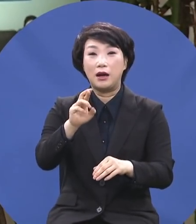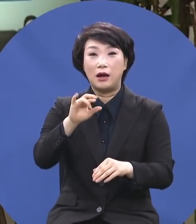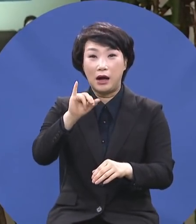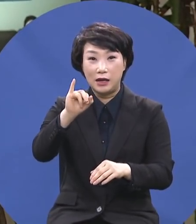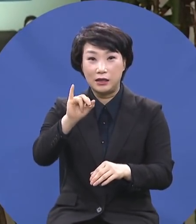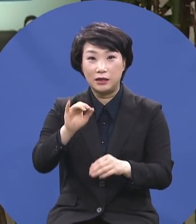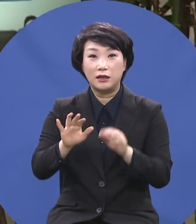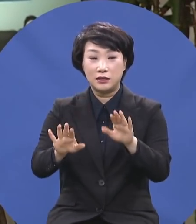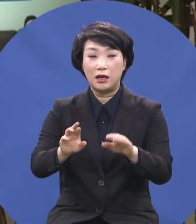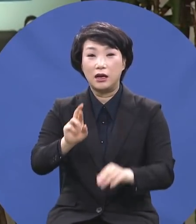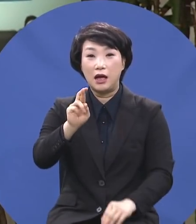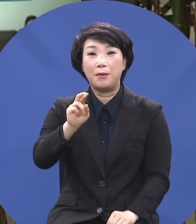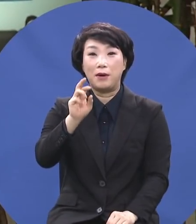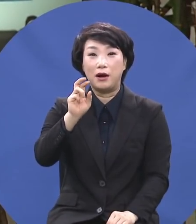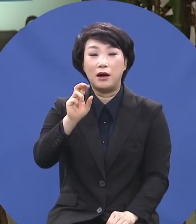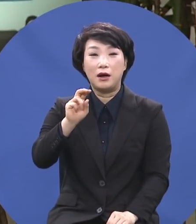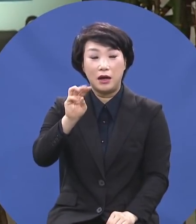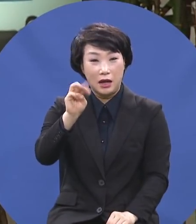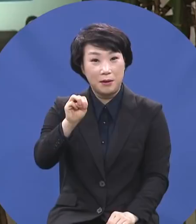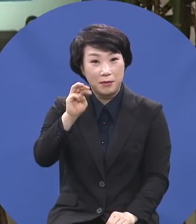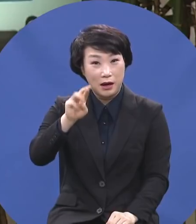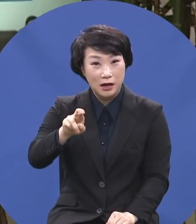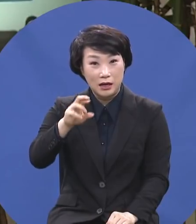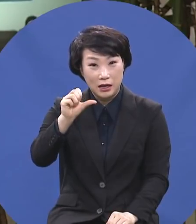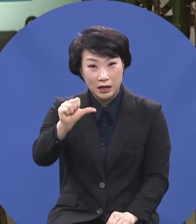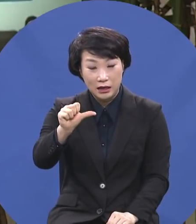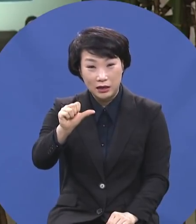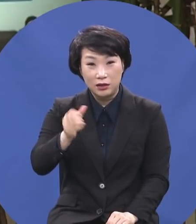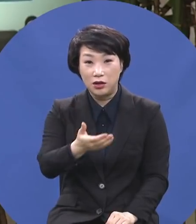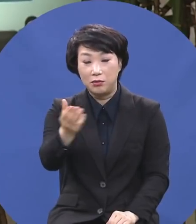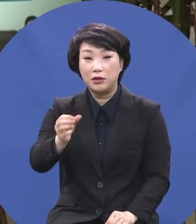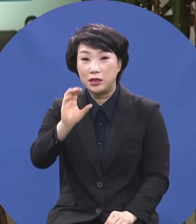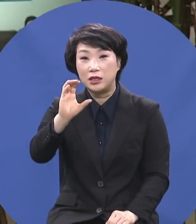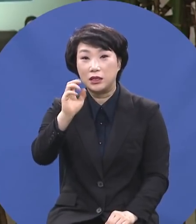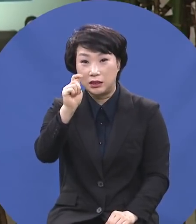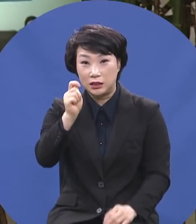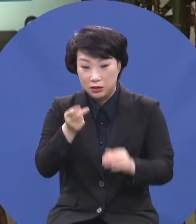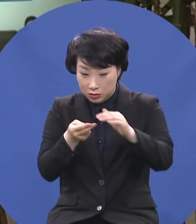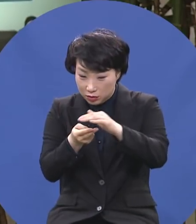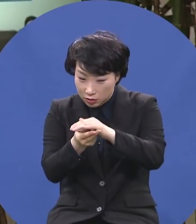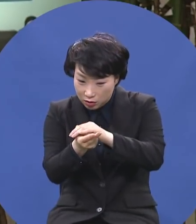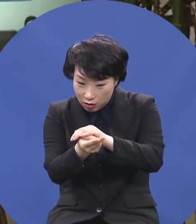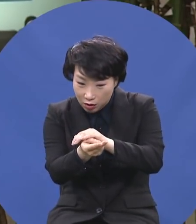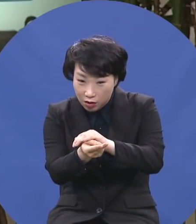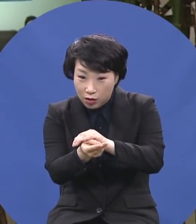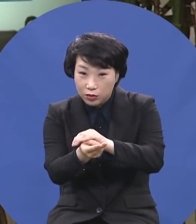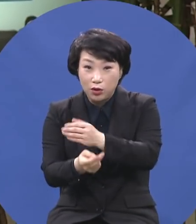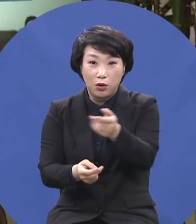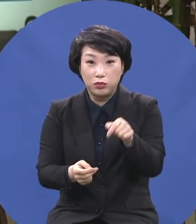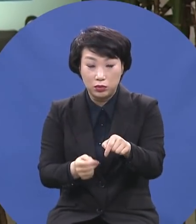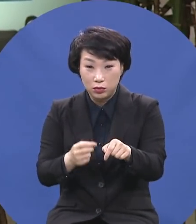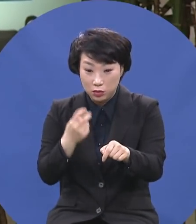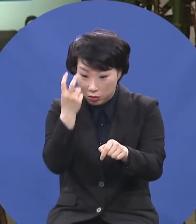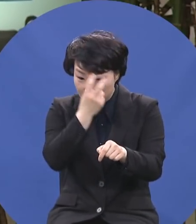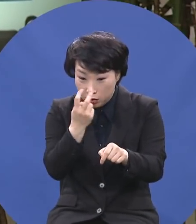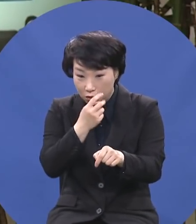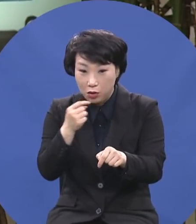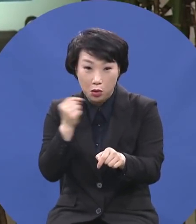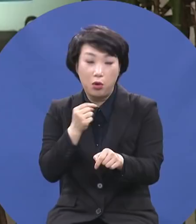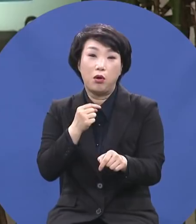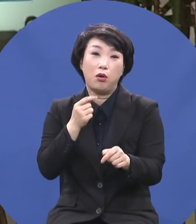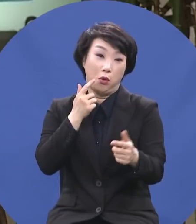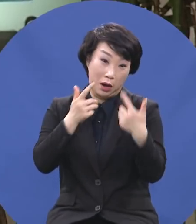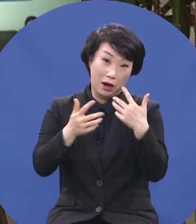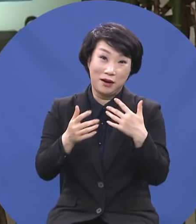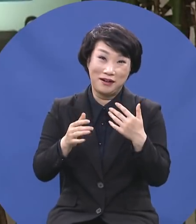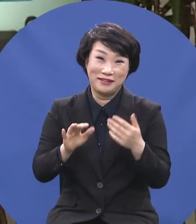CT를 촬영하면 아주 섬세하게 훨씬 더 잘 보이게 나오죠.